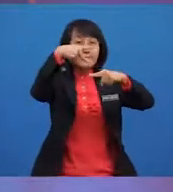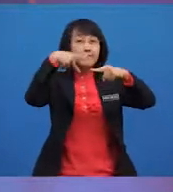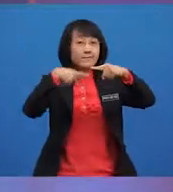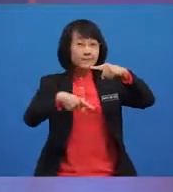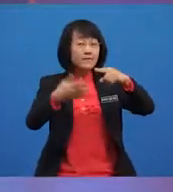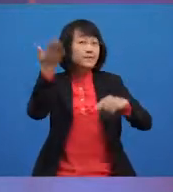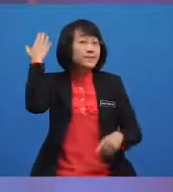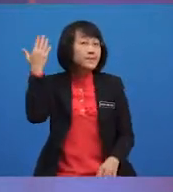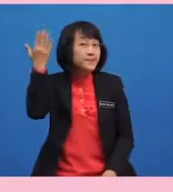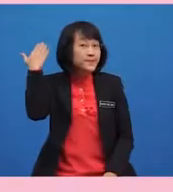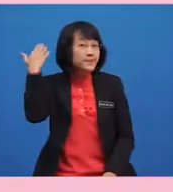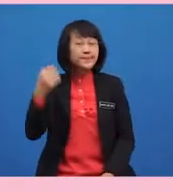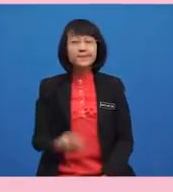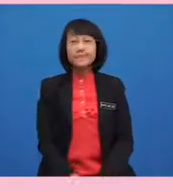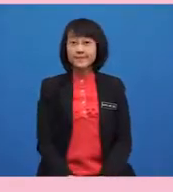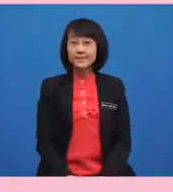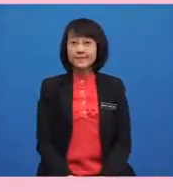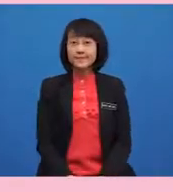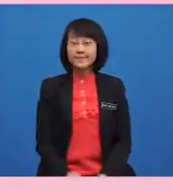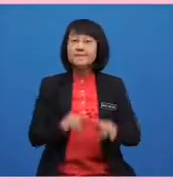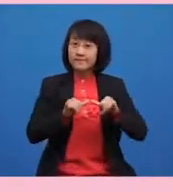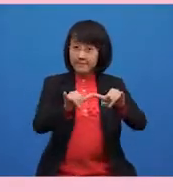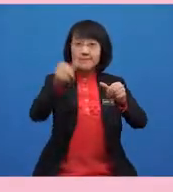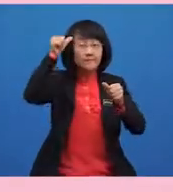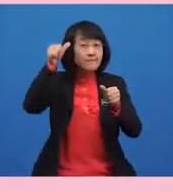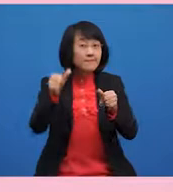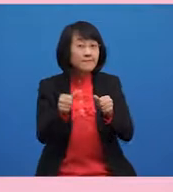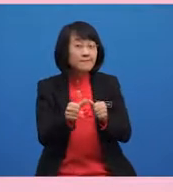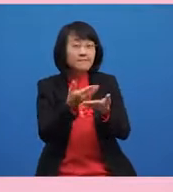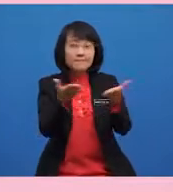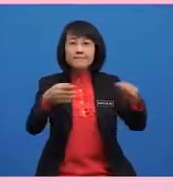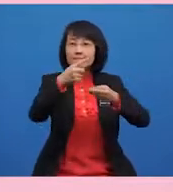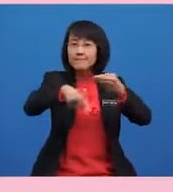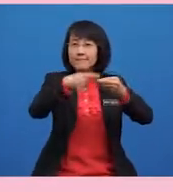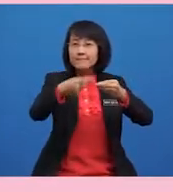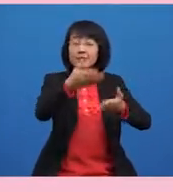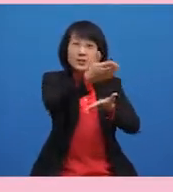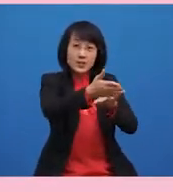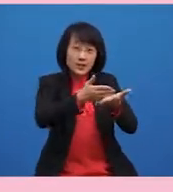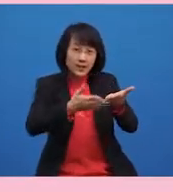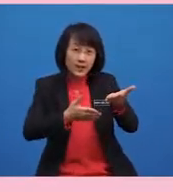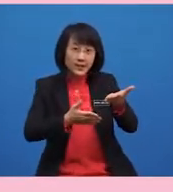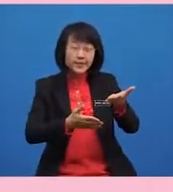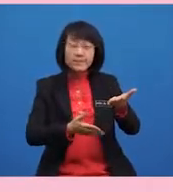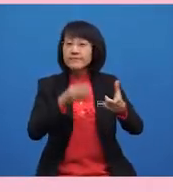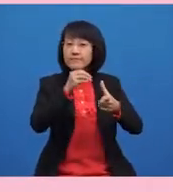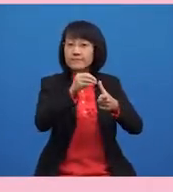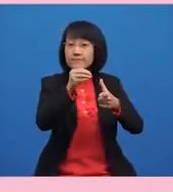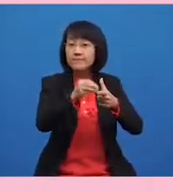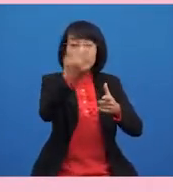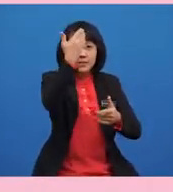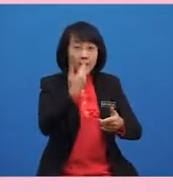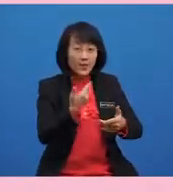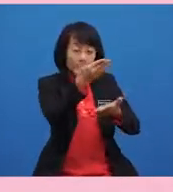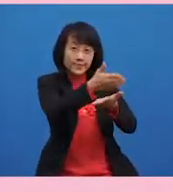pecahan sebelum ini. Masih ingatkah kamu tentang setengah atau